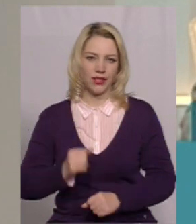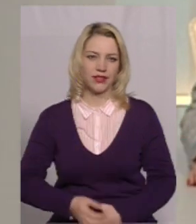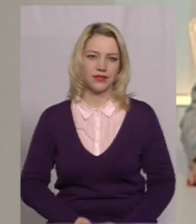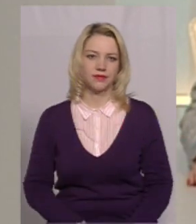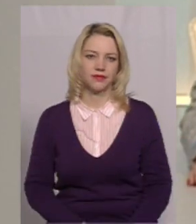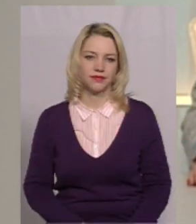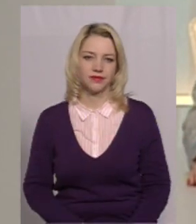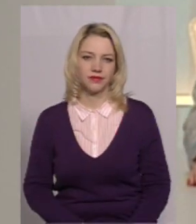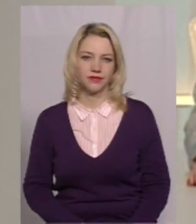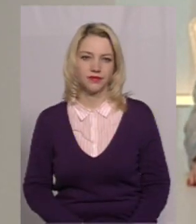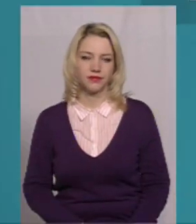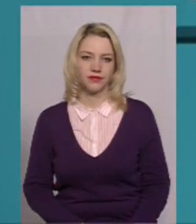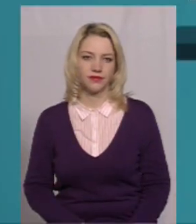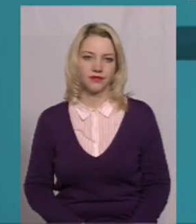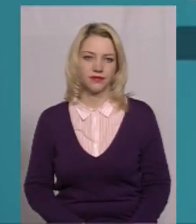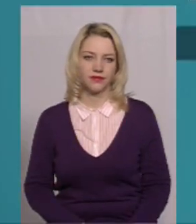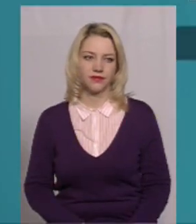Анастасії Олексюк.